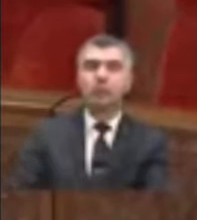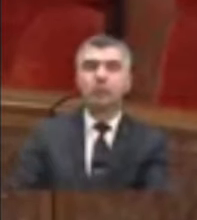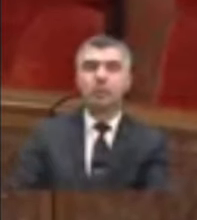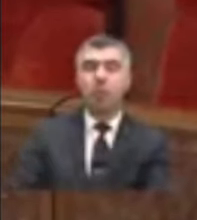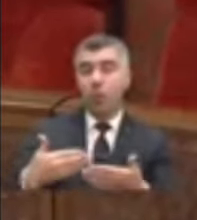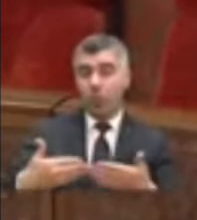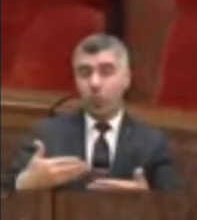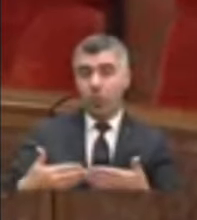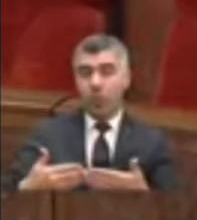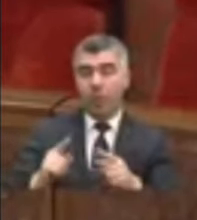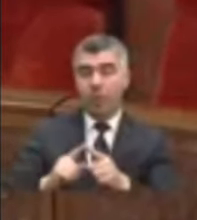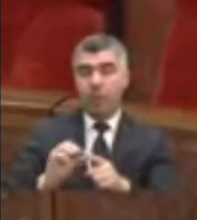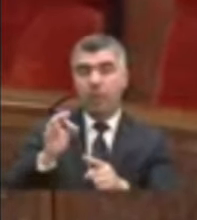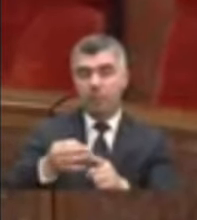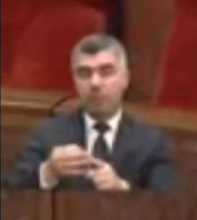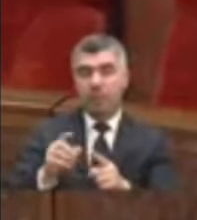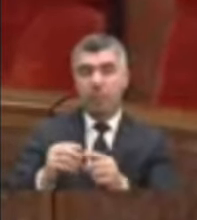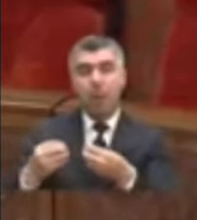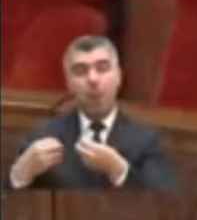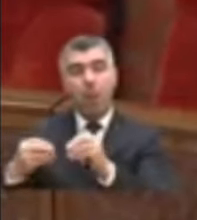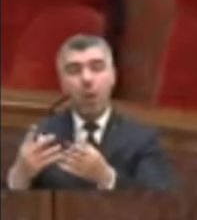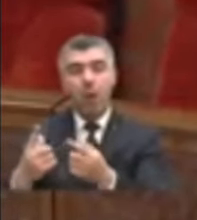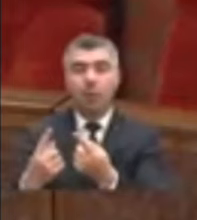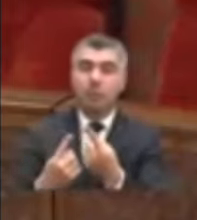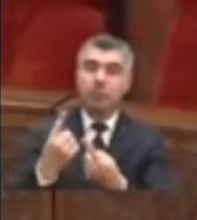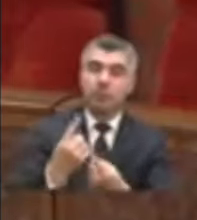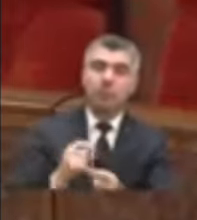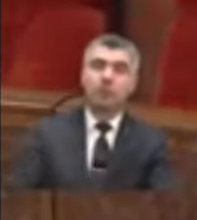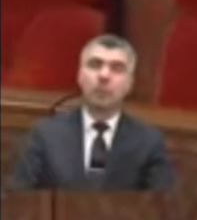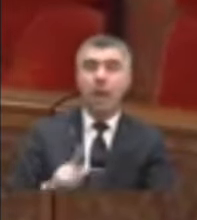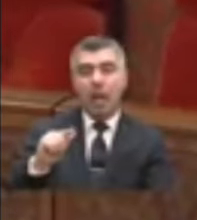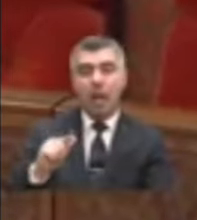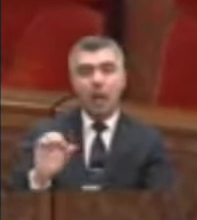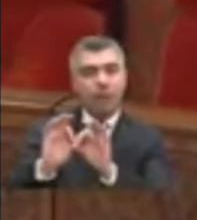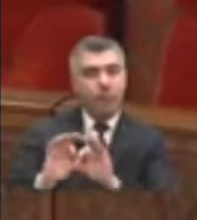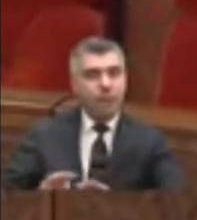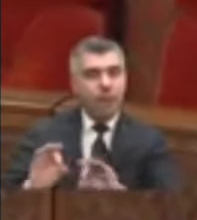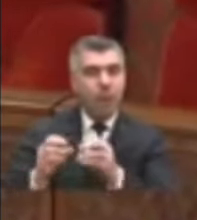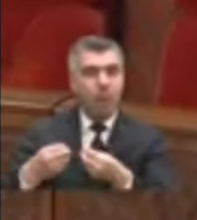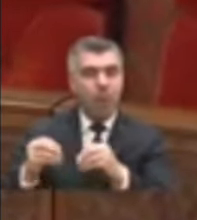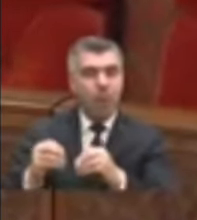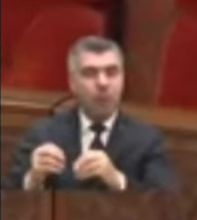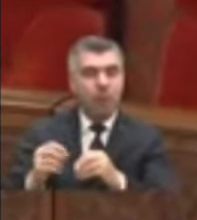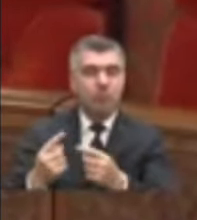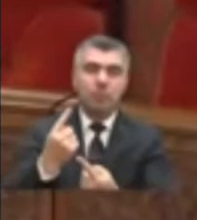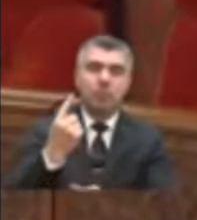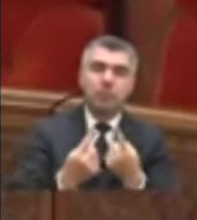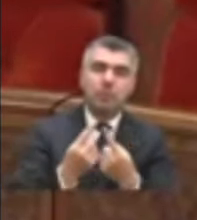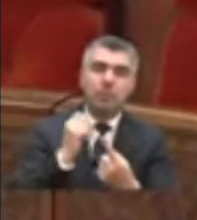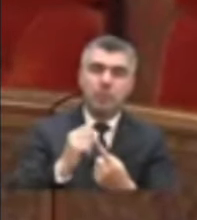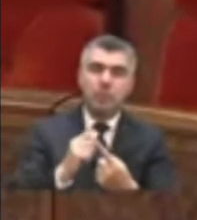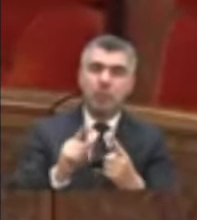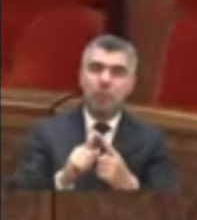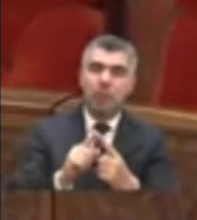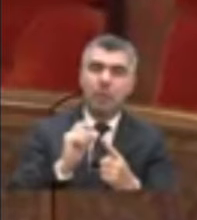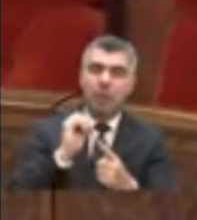اللي هما قابلين للتفويت ربما غادي يكون فيهم واحد النظر، كاين هما اللي غير قابلين للتفويت يمكننا نستعملوهم الاطر